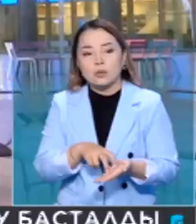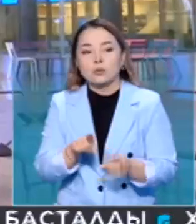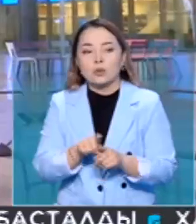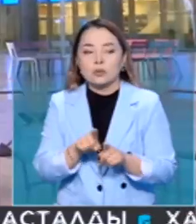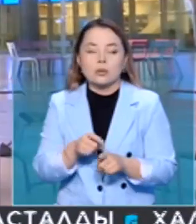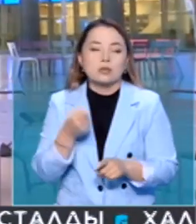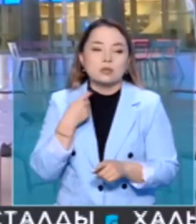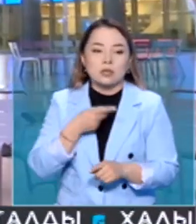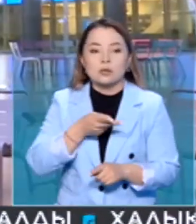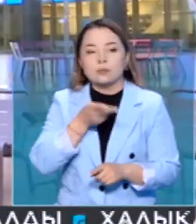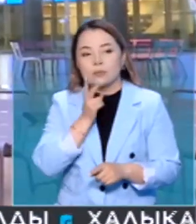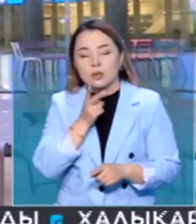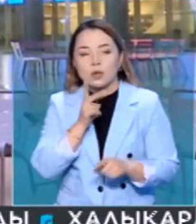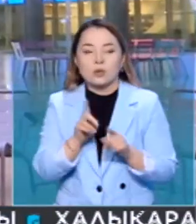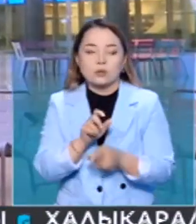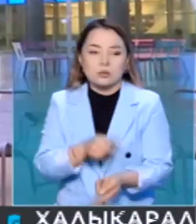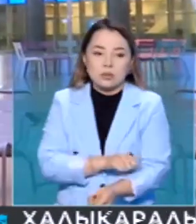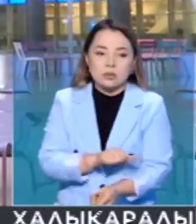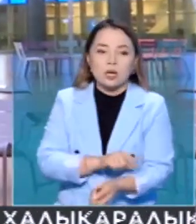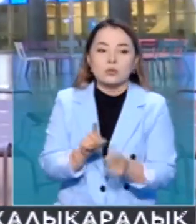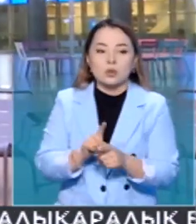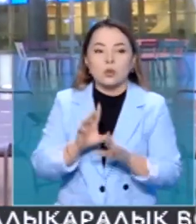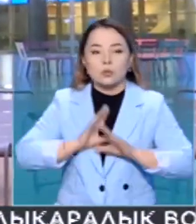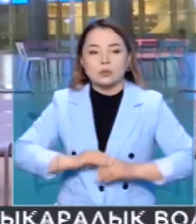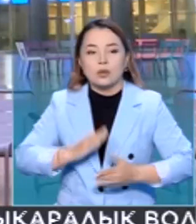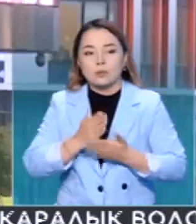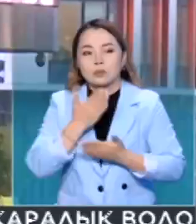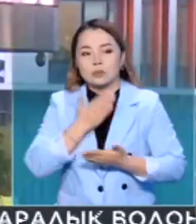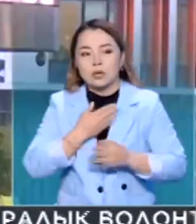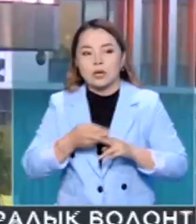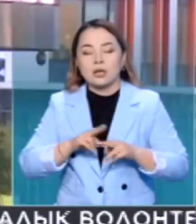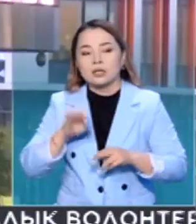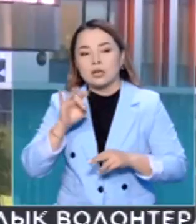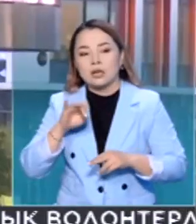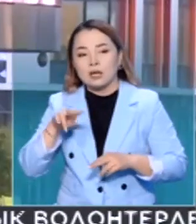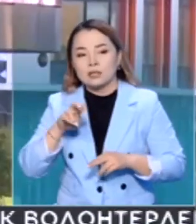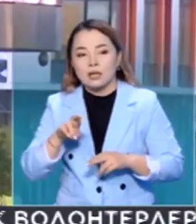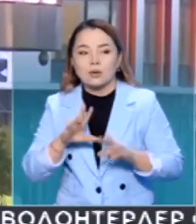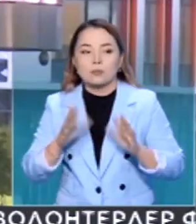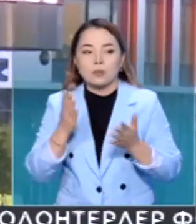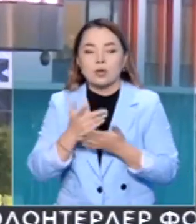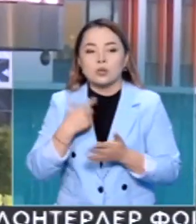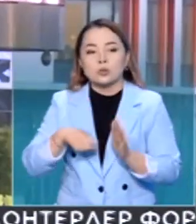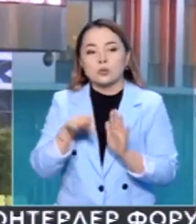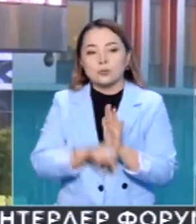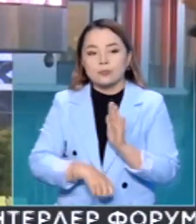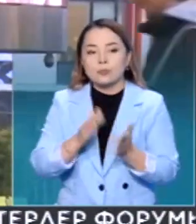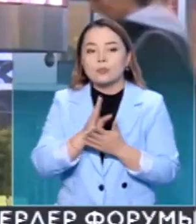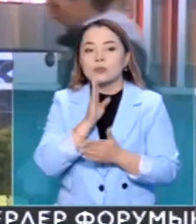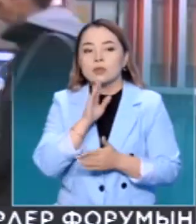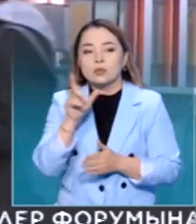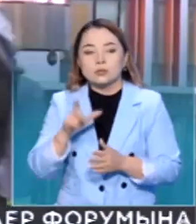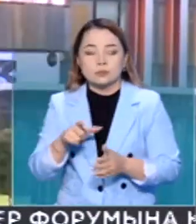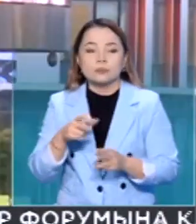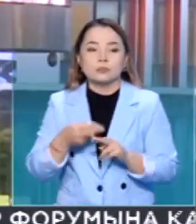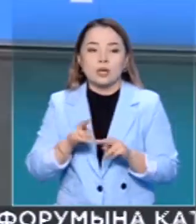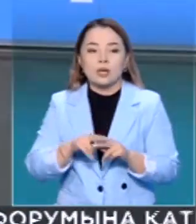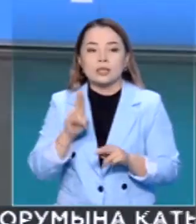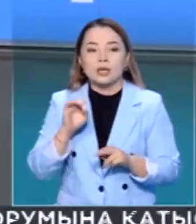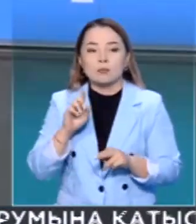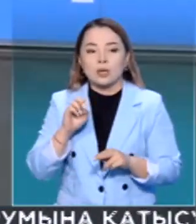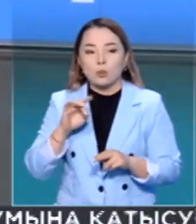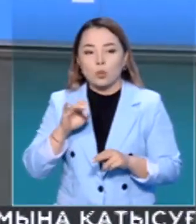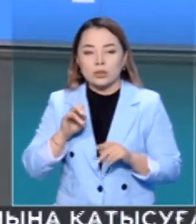ішімдікпен, есірткімен басуға әуестенген. Ирландияда өз-өзіне қол салған қыздың оқиғасы қоғамдық резонанс тудырып, үкімет